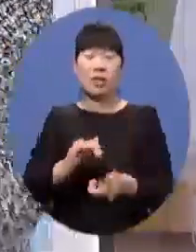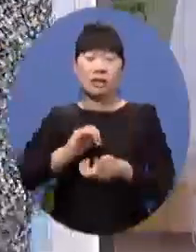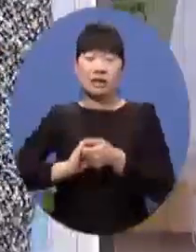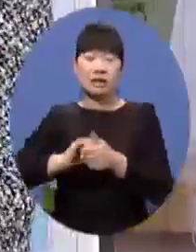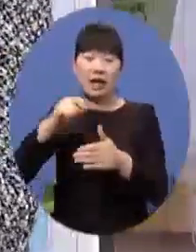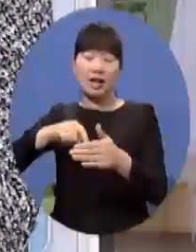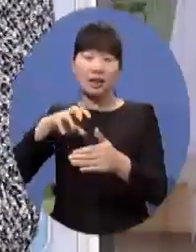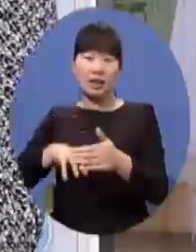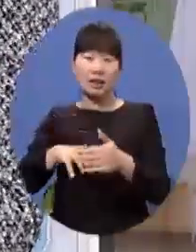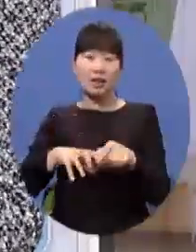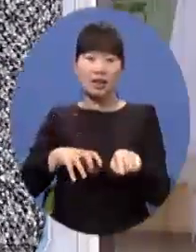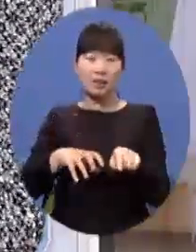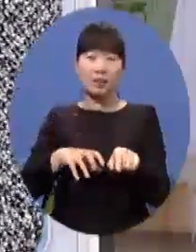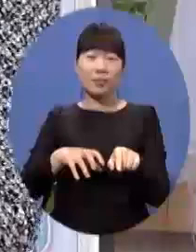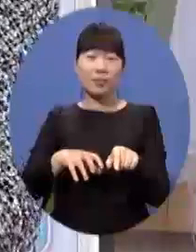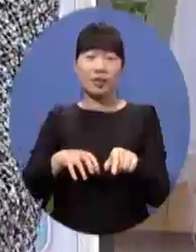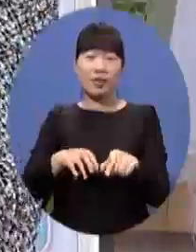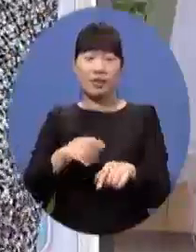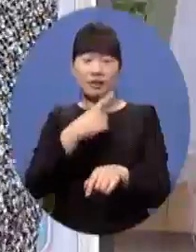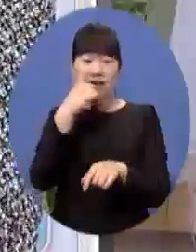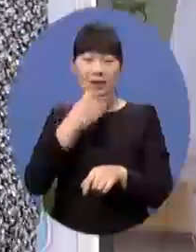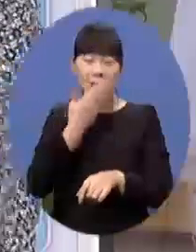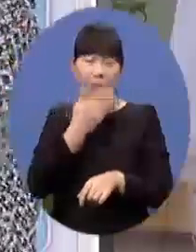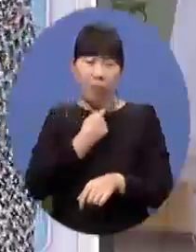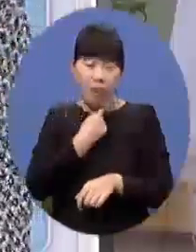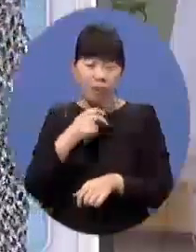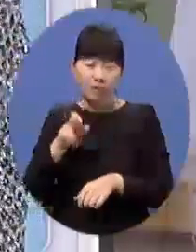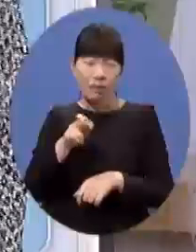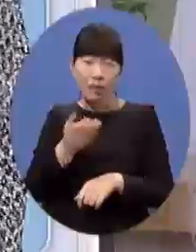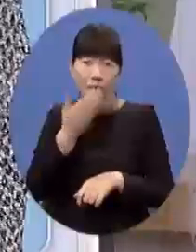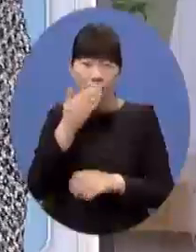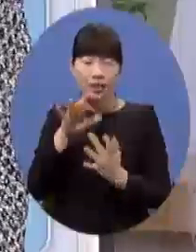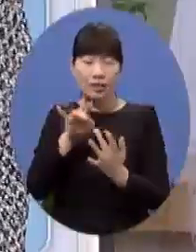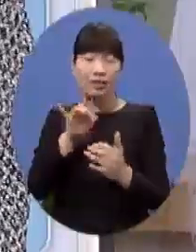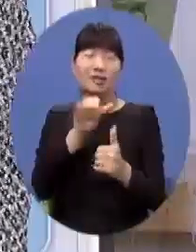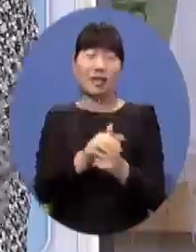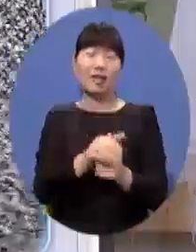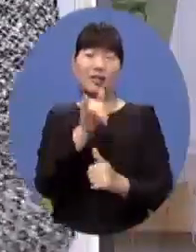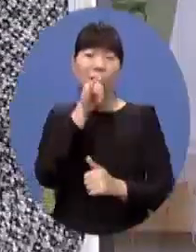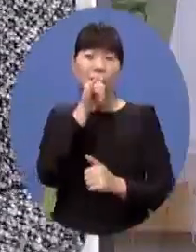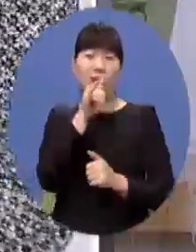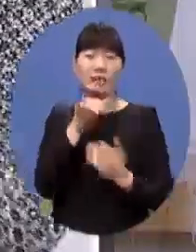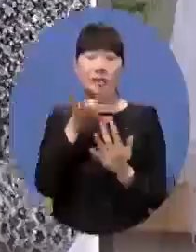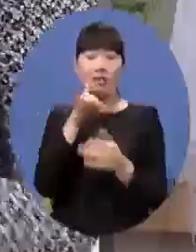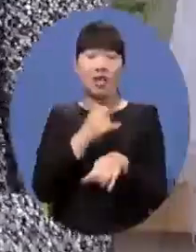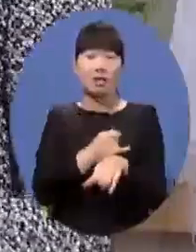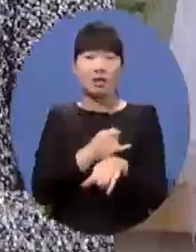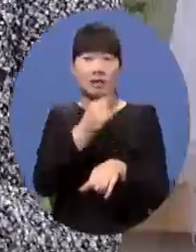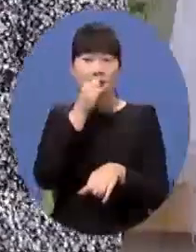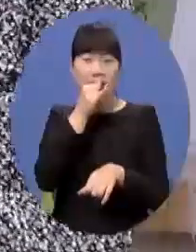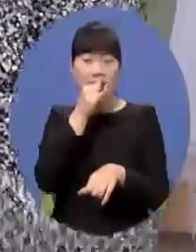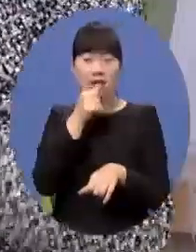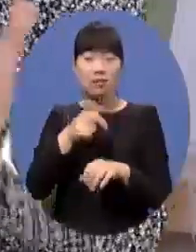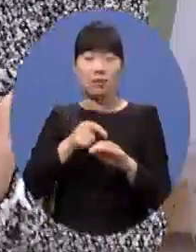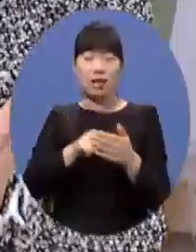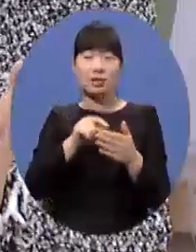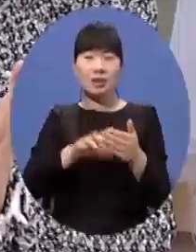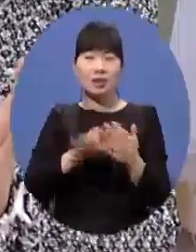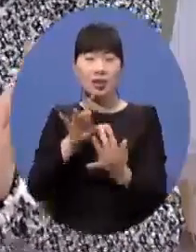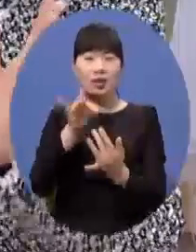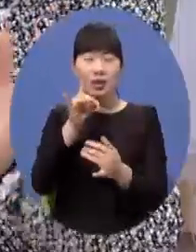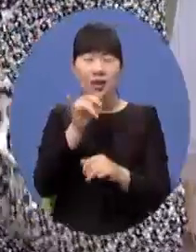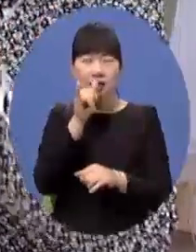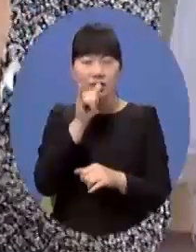안에서, 예를 들면 자장면을 먹을래, 짬뽕을 먹을래는 선택하게 할수 있어요. 그러니까 이게 선택을 할수 있는 건 마음 안에서는 선택할 수